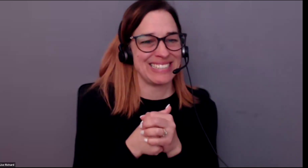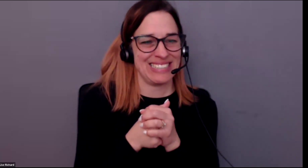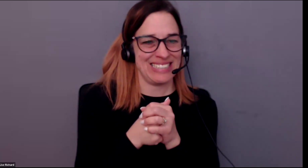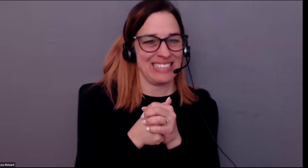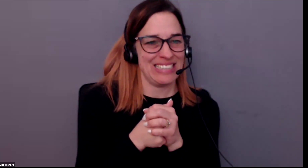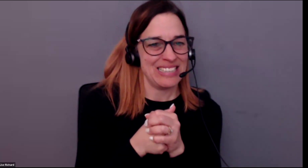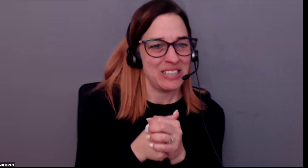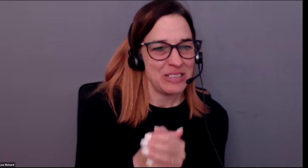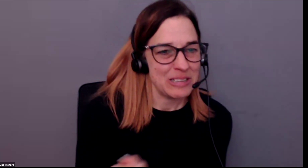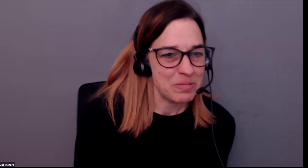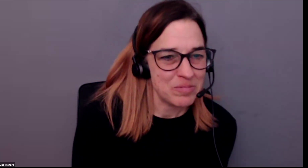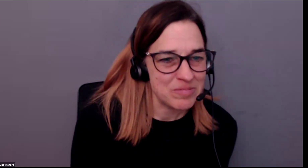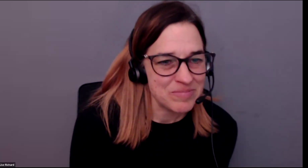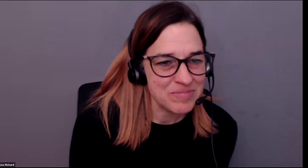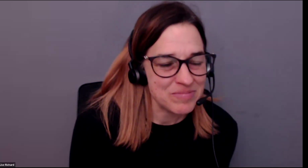Merci.